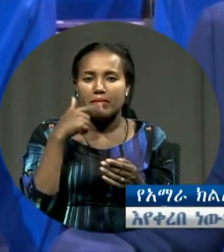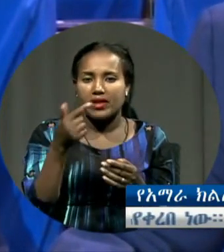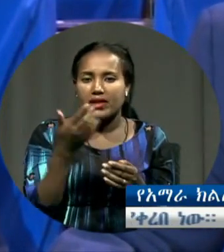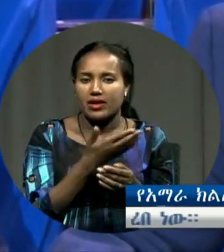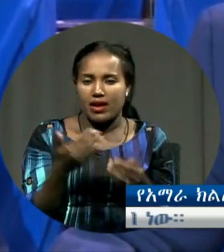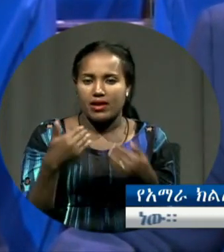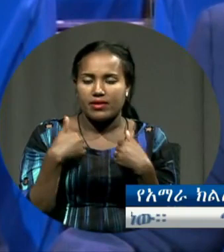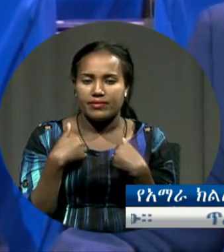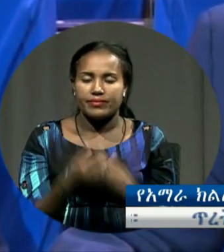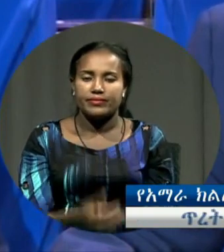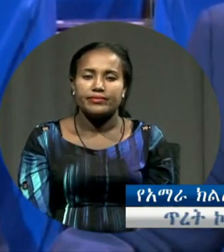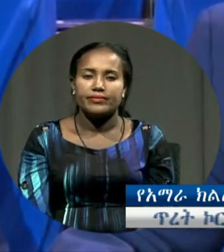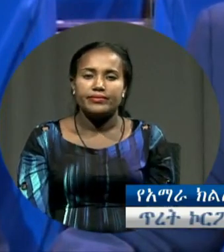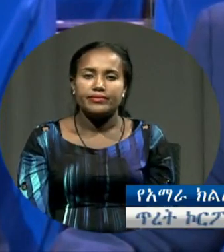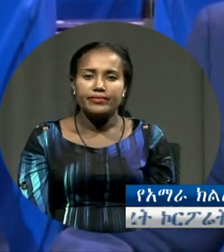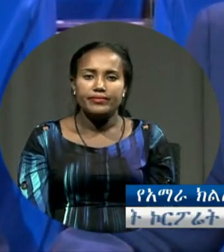አለ።